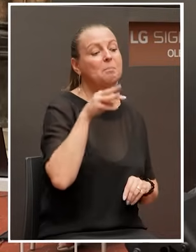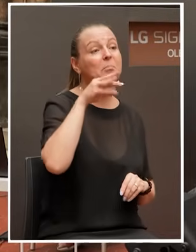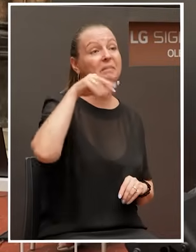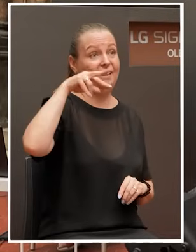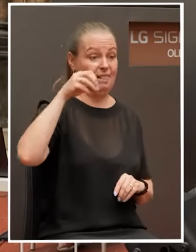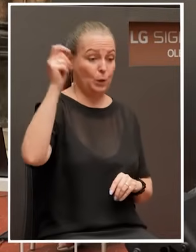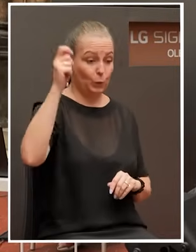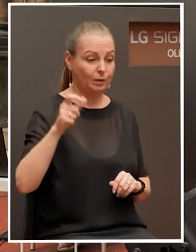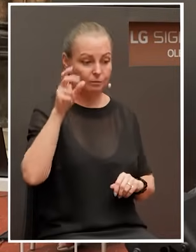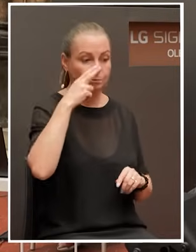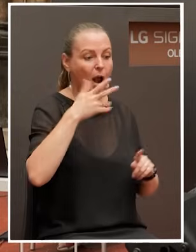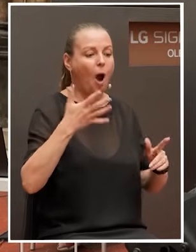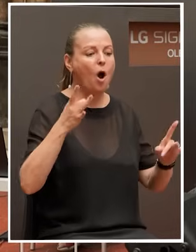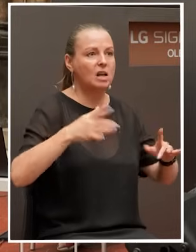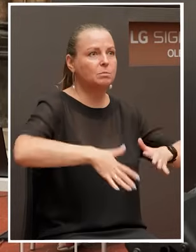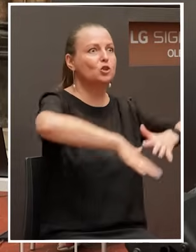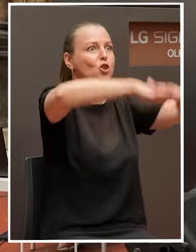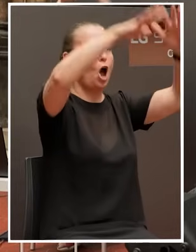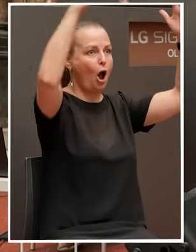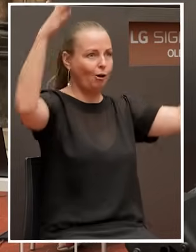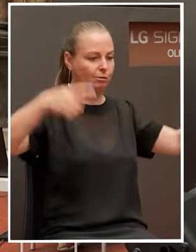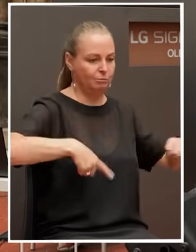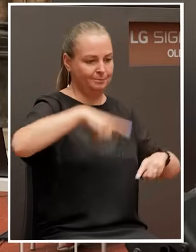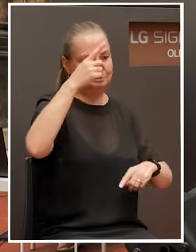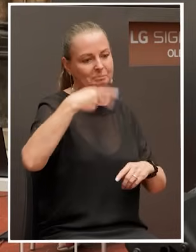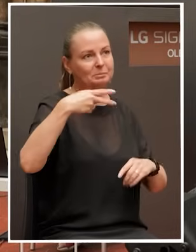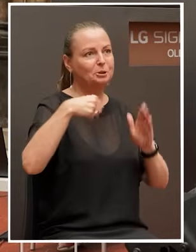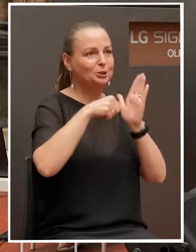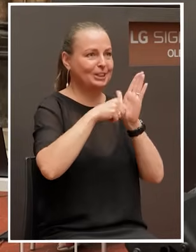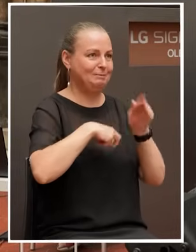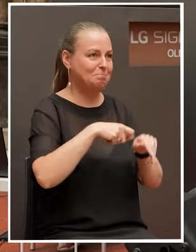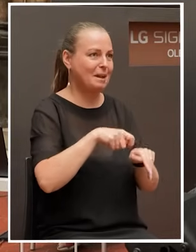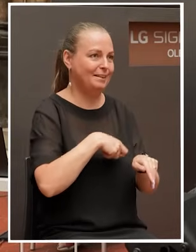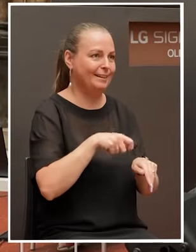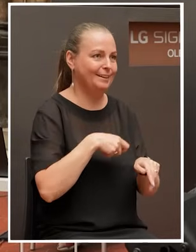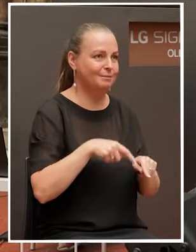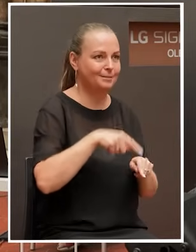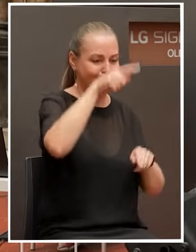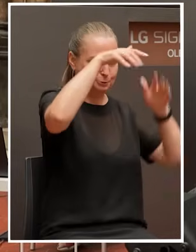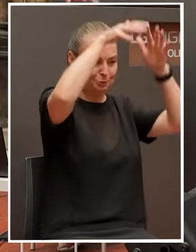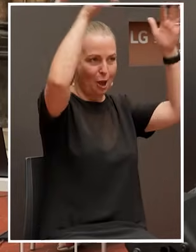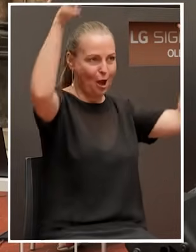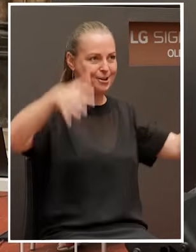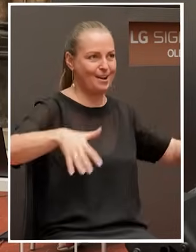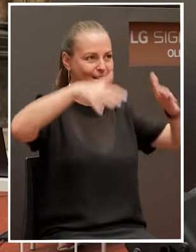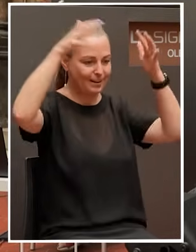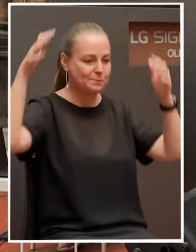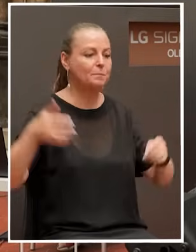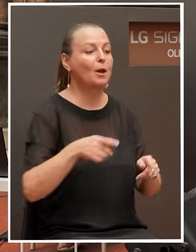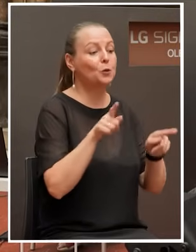видите размер этих стогов, да? 6 метров примерно. А вот Жюль